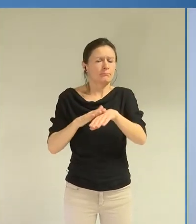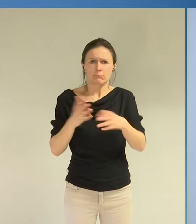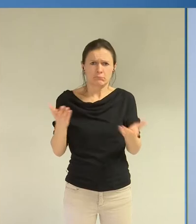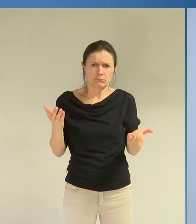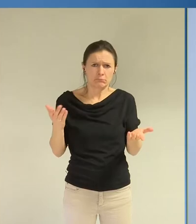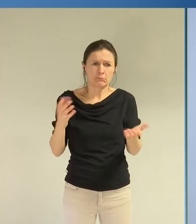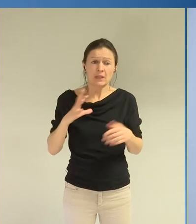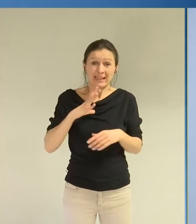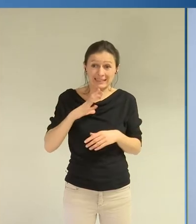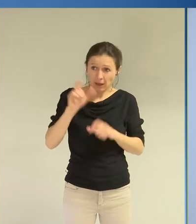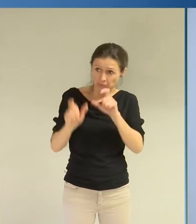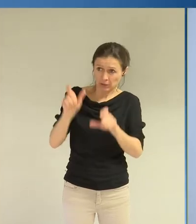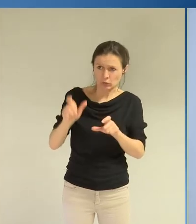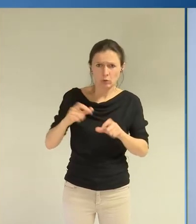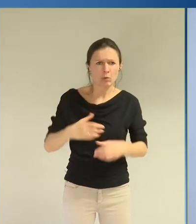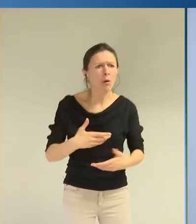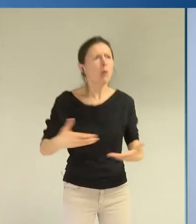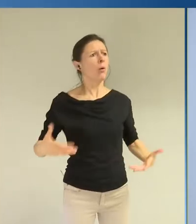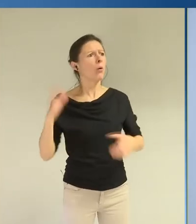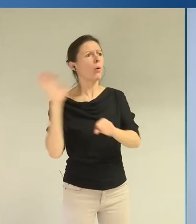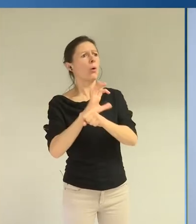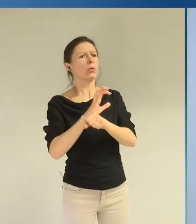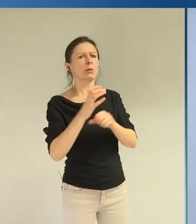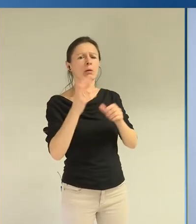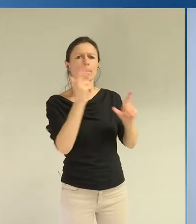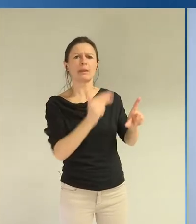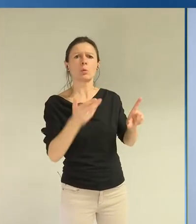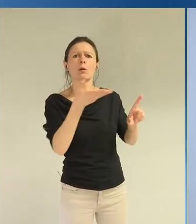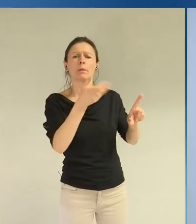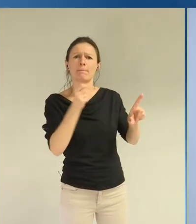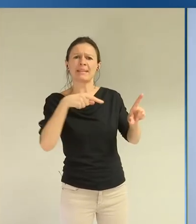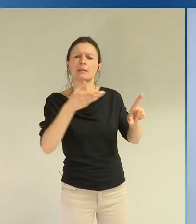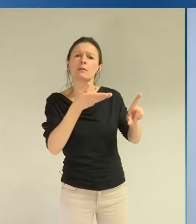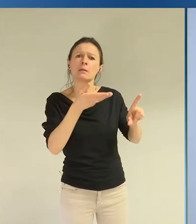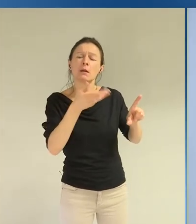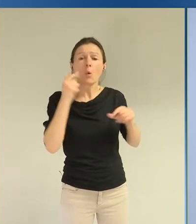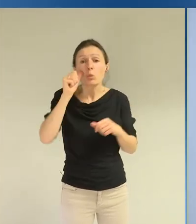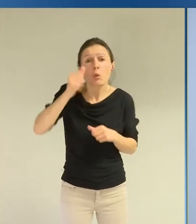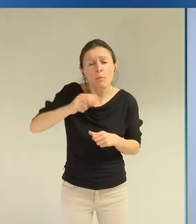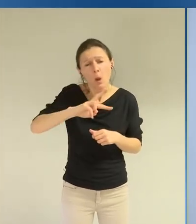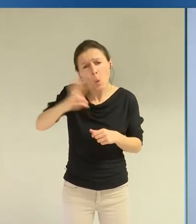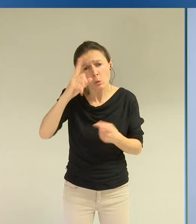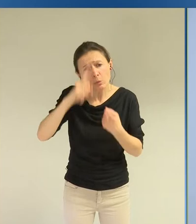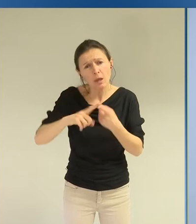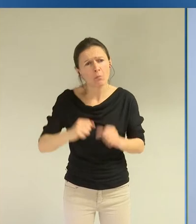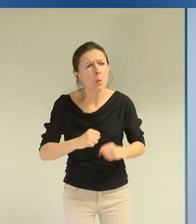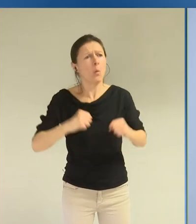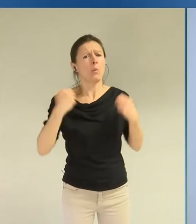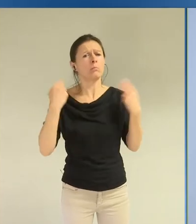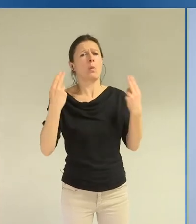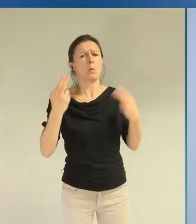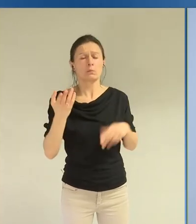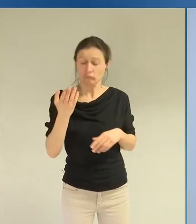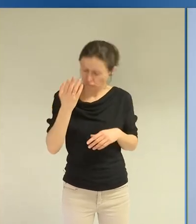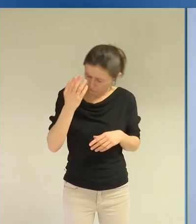contre cette oeuvre qui se levait hier et se lèveront demain au tour d'un autre sujet j'entends cette